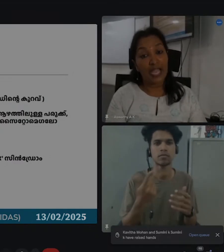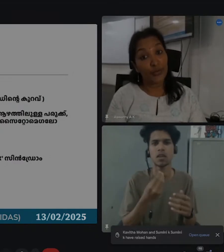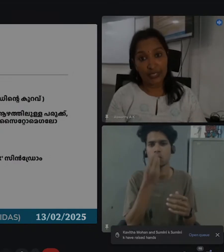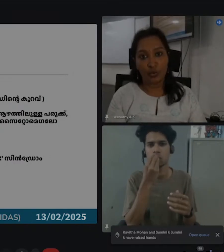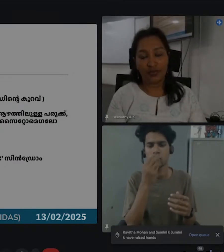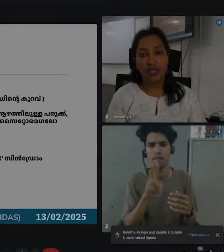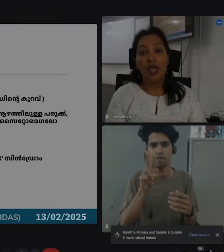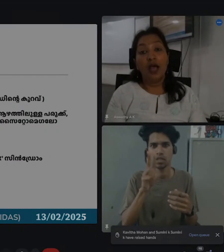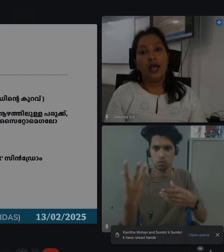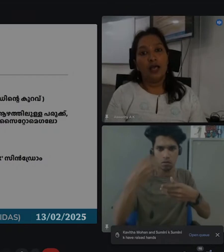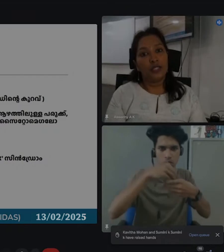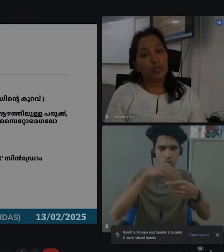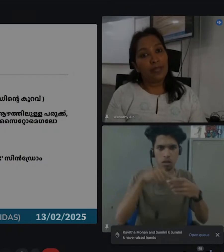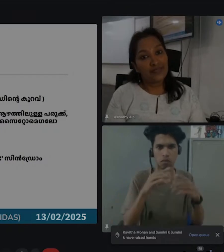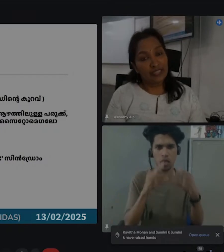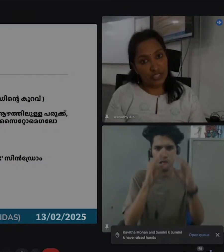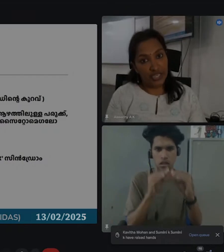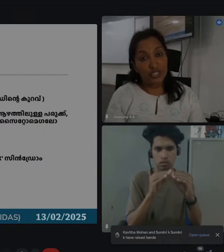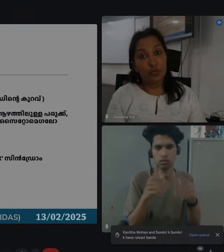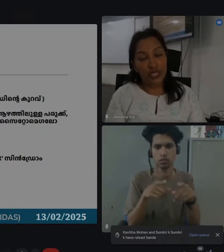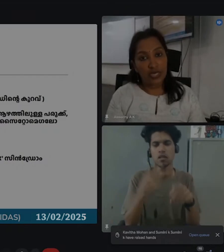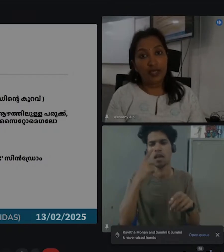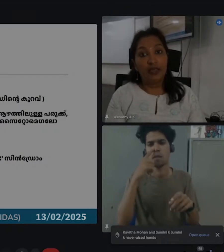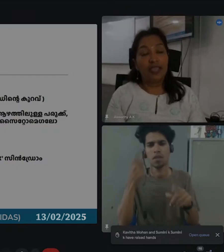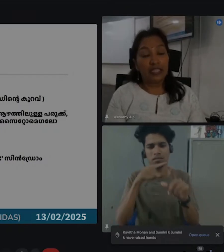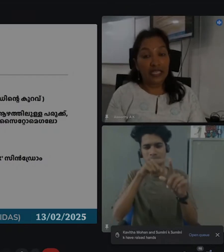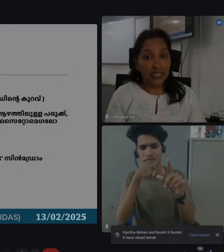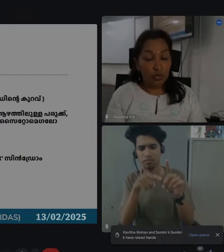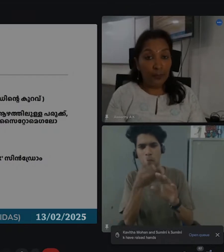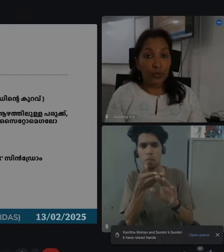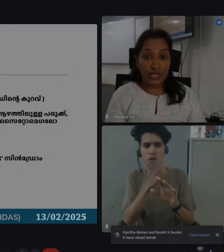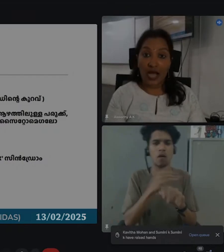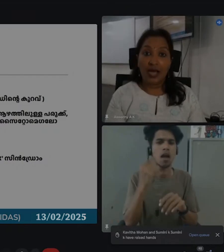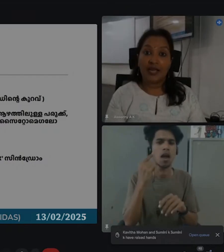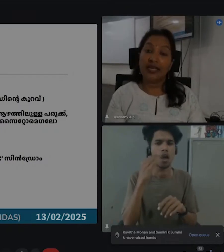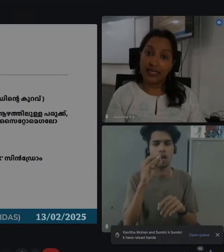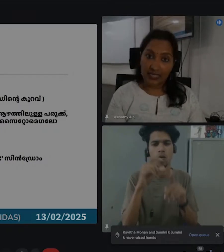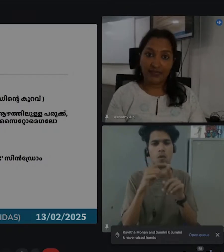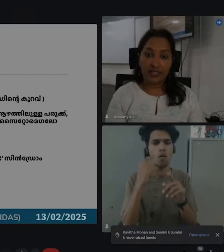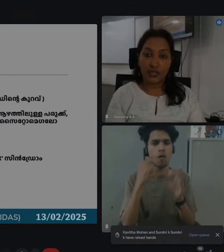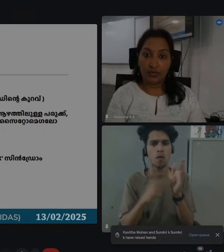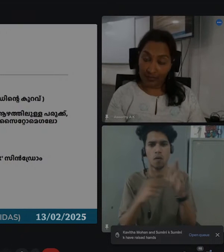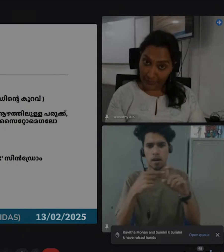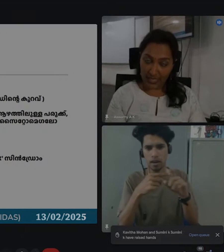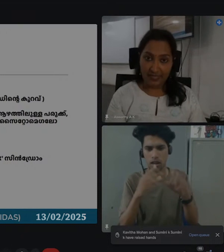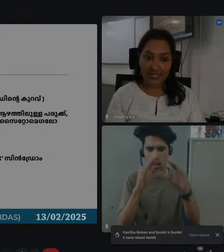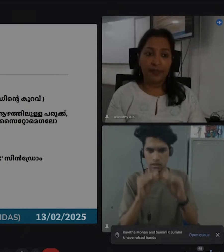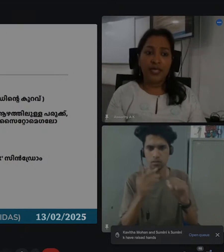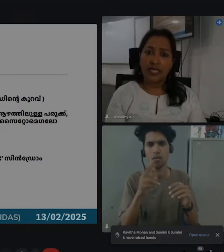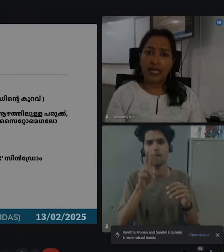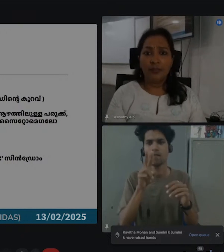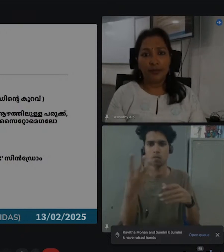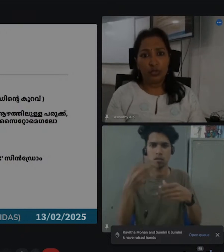മുൻപുള്ള അയഡിന്റെ കുറവ്, അതുപോലെ പ്രസവത്തിന് ശേഷം കുഞ്ഞുങ്ങൾക്ക് വേണ്ടുന്ന രീതിയിലുള്ള പോഷകാഹാരങ്ങൾ കിട്ടാതെ വരുന്ന